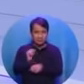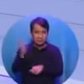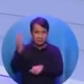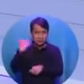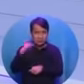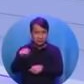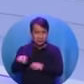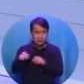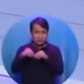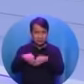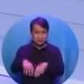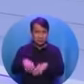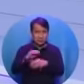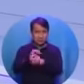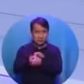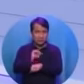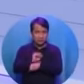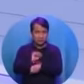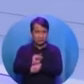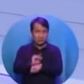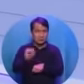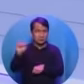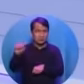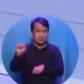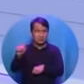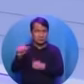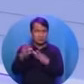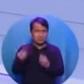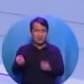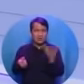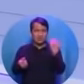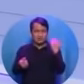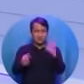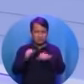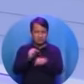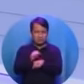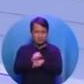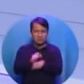Pero nawala dahil sa pandemic? Opo. Anong pong work nyo dati?